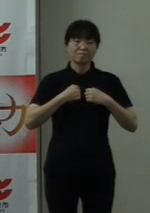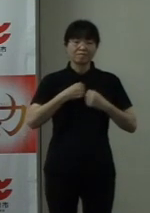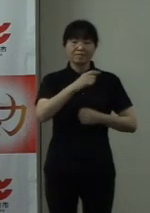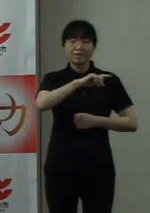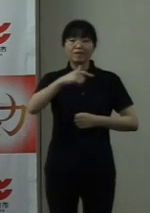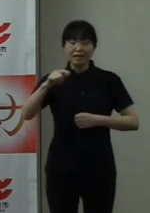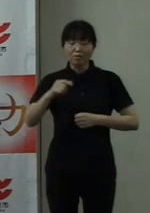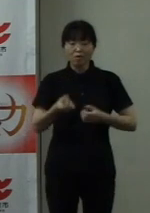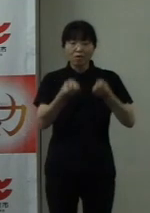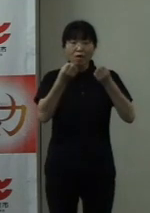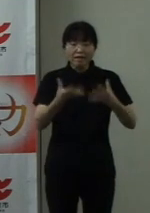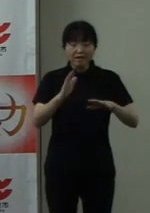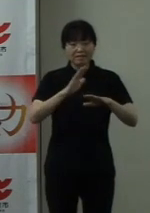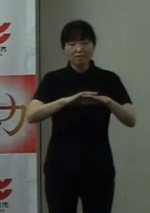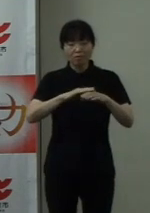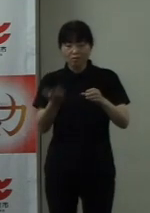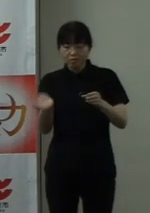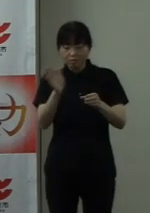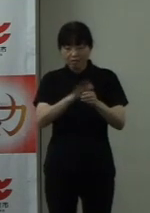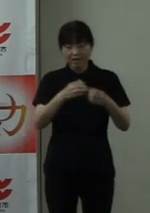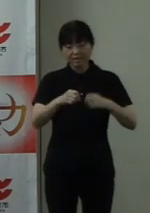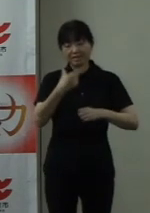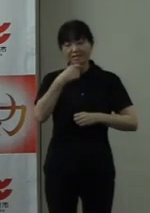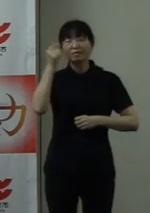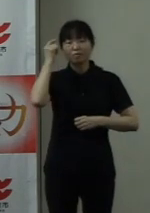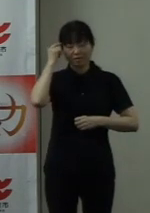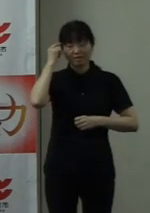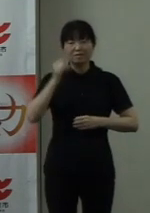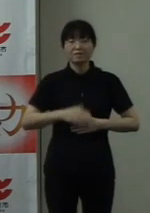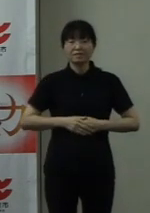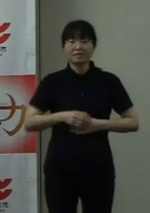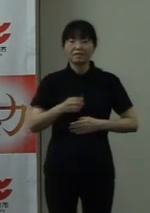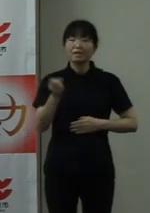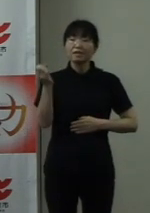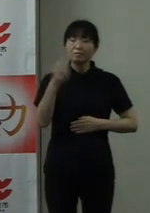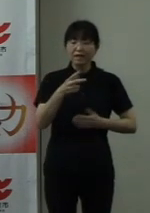と新しい視点も入れながらちょっとやっていきたいというふうに考えておりますので、また、取